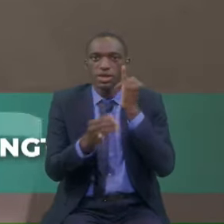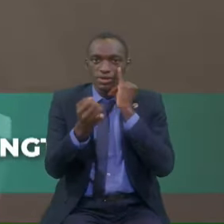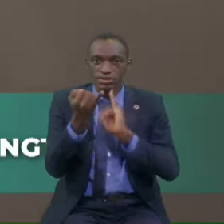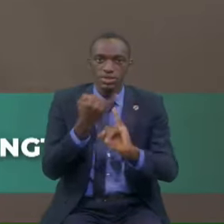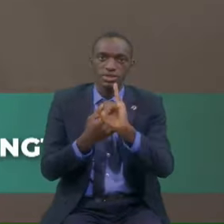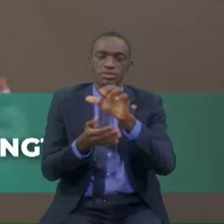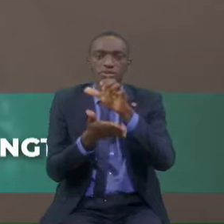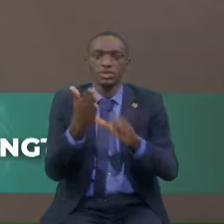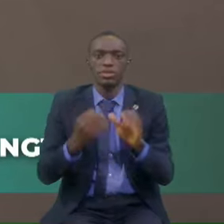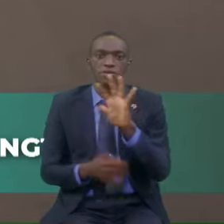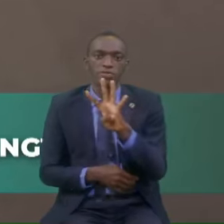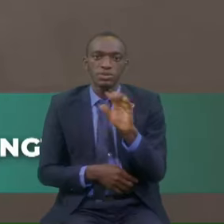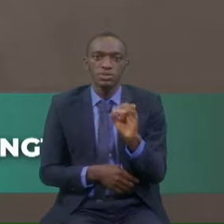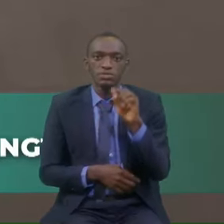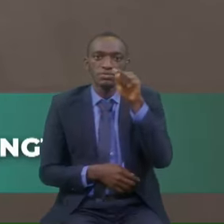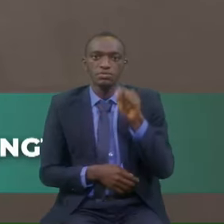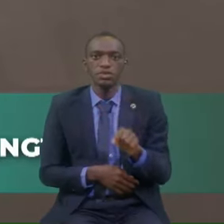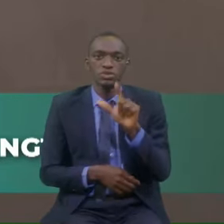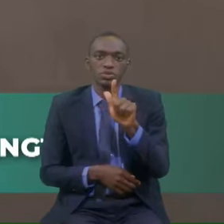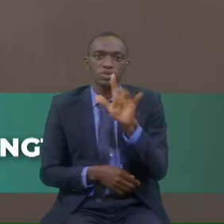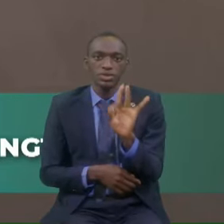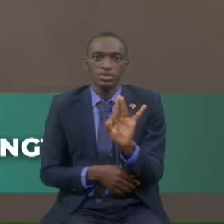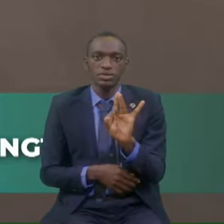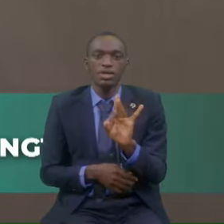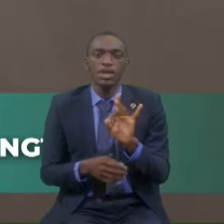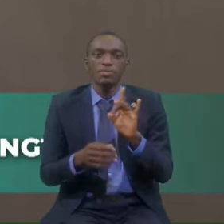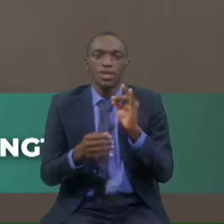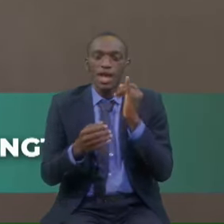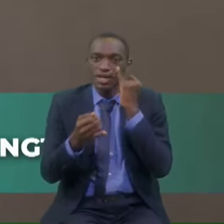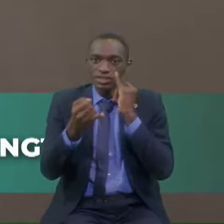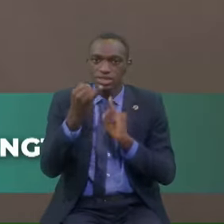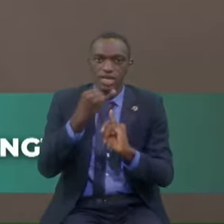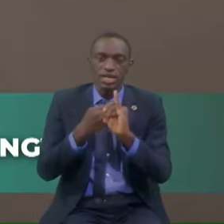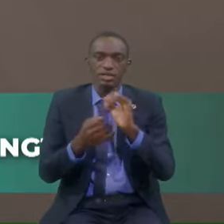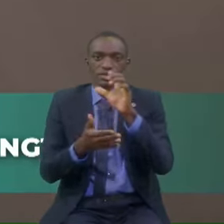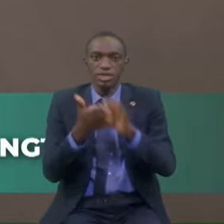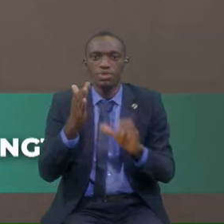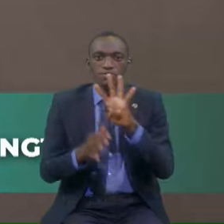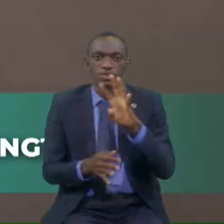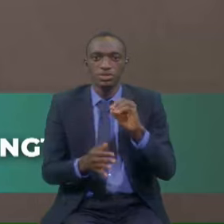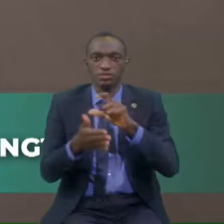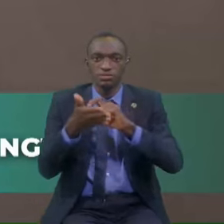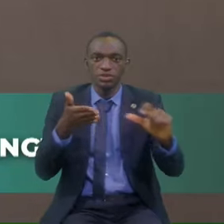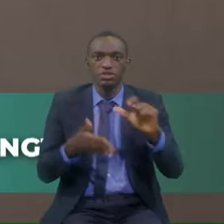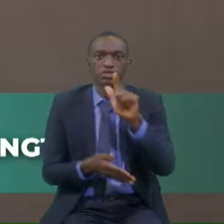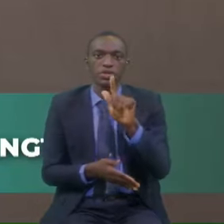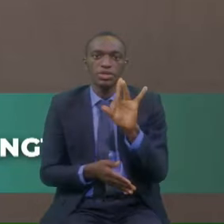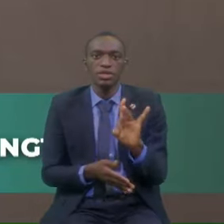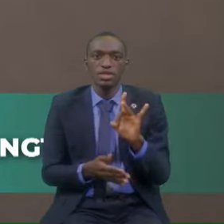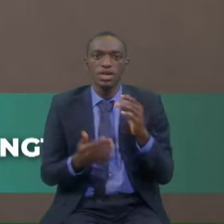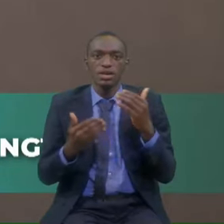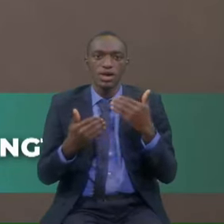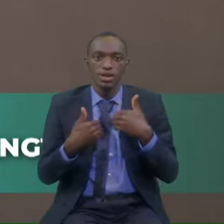40, verset 28. Ésaïe, chapitre 40, verset 28.